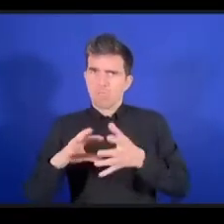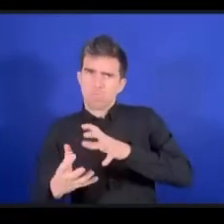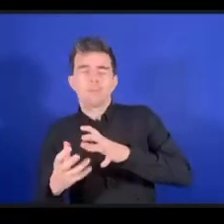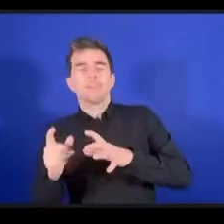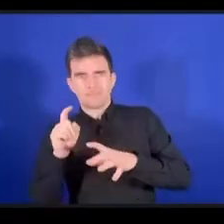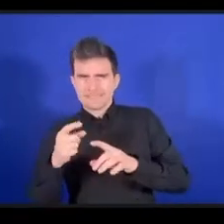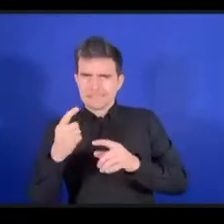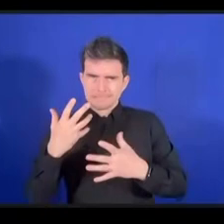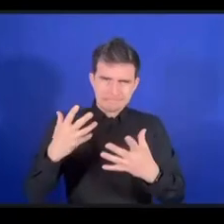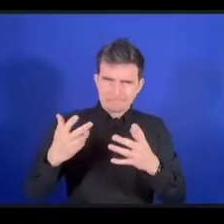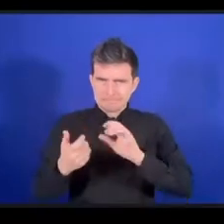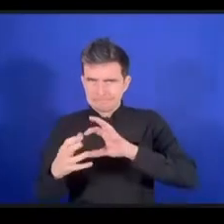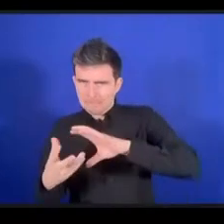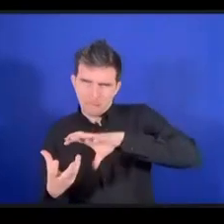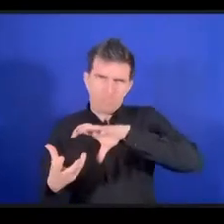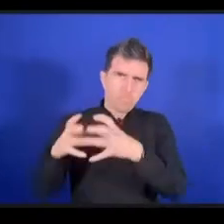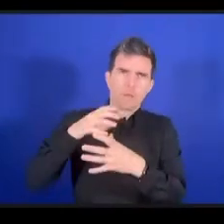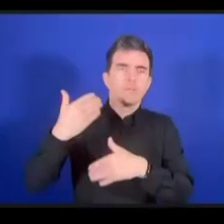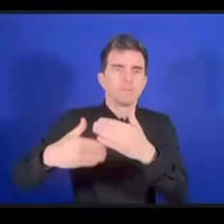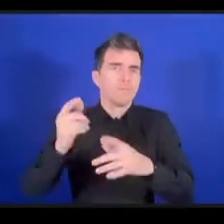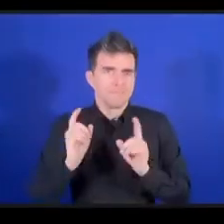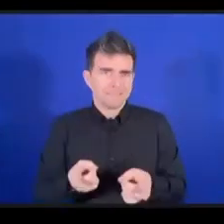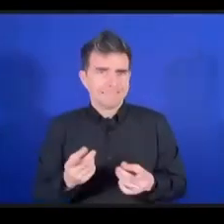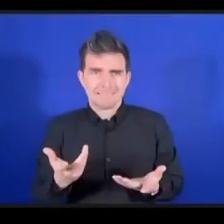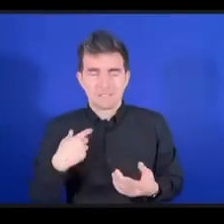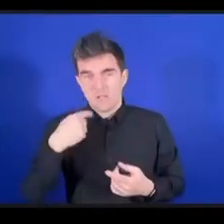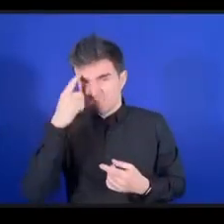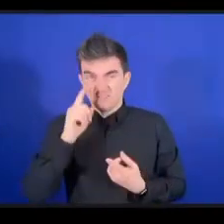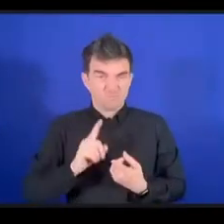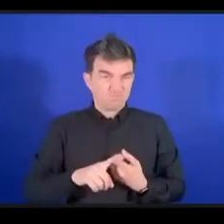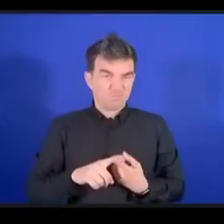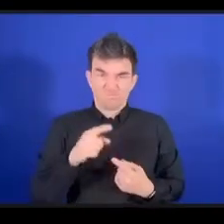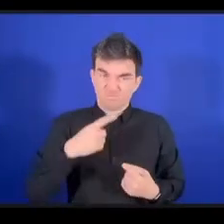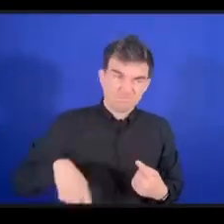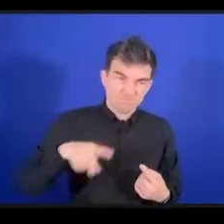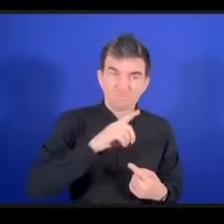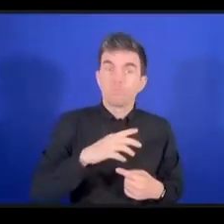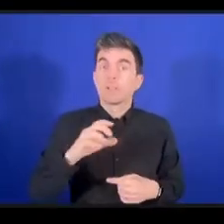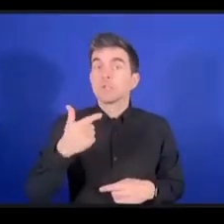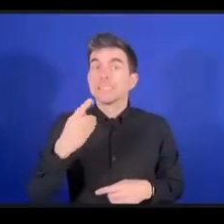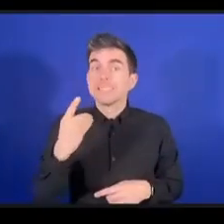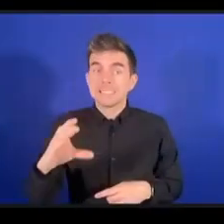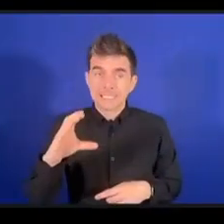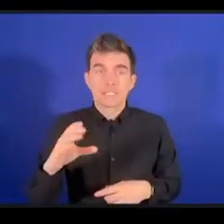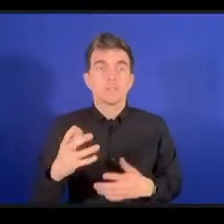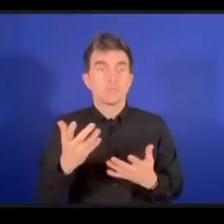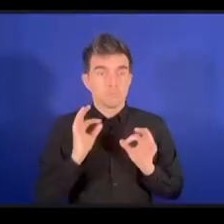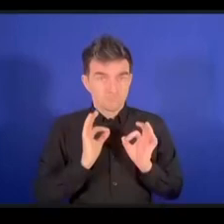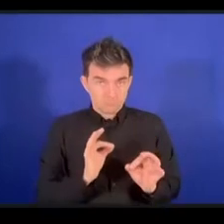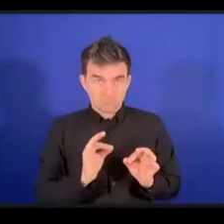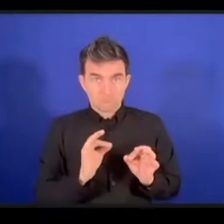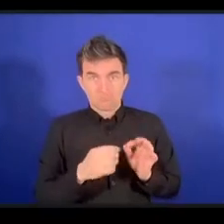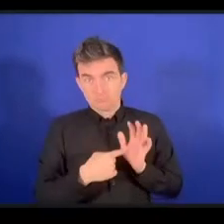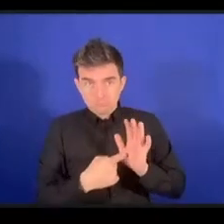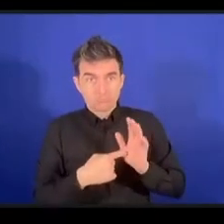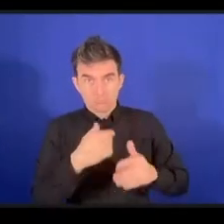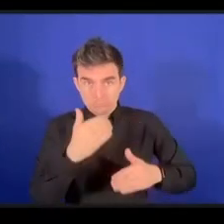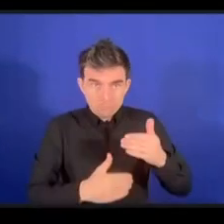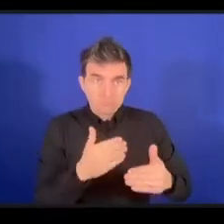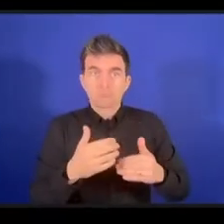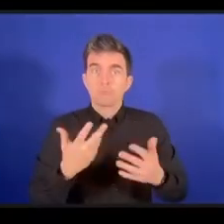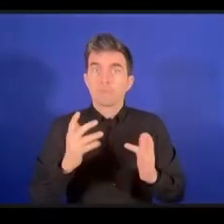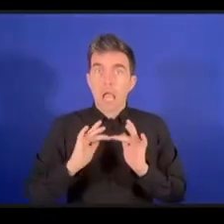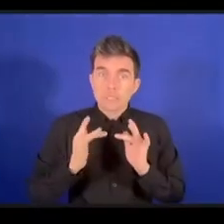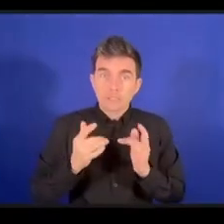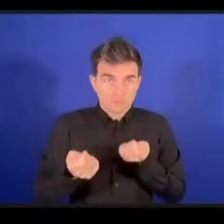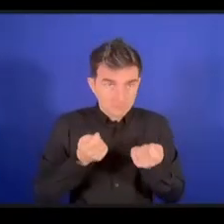那么 GDC 它是一个综合的互联网相关的讨论，那么要回